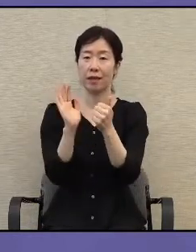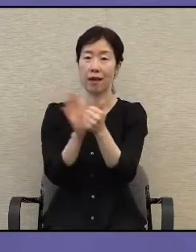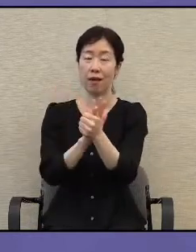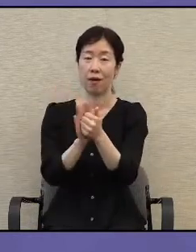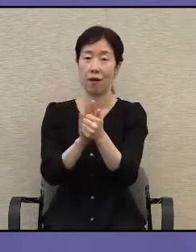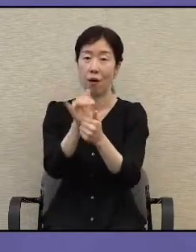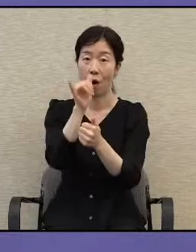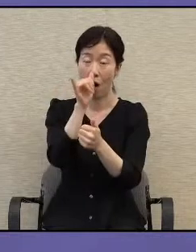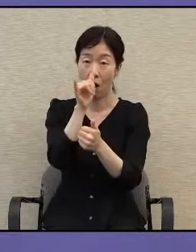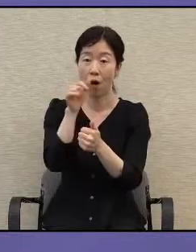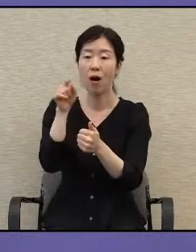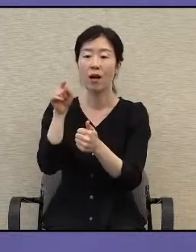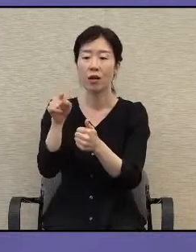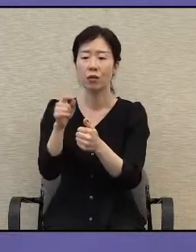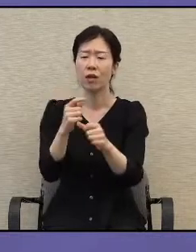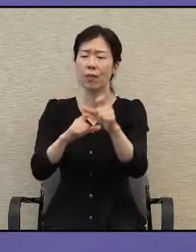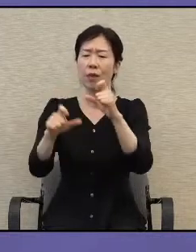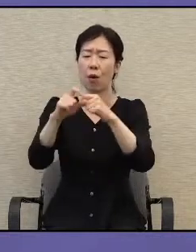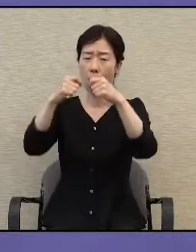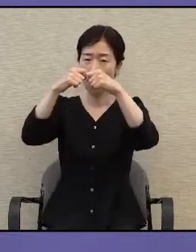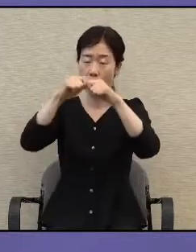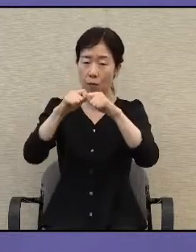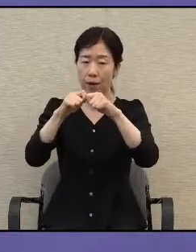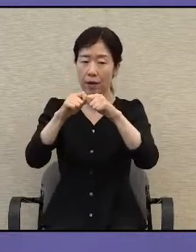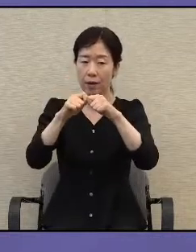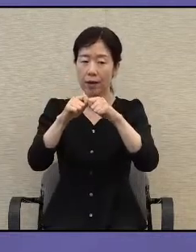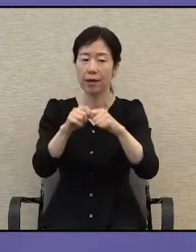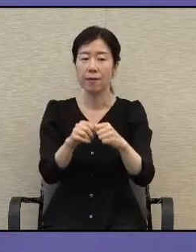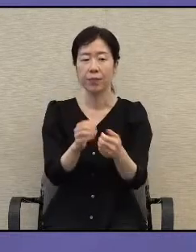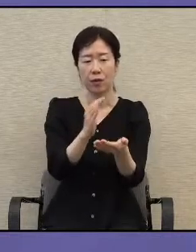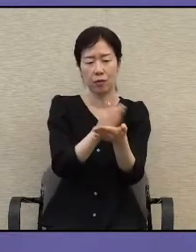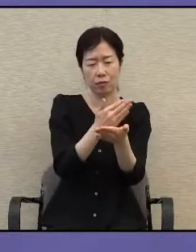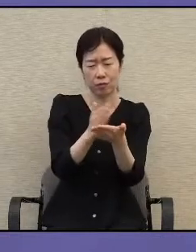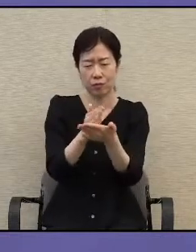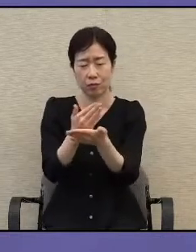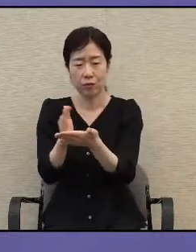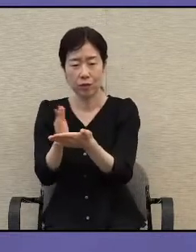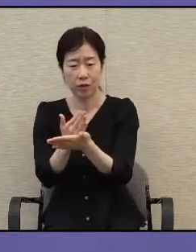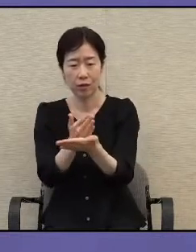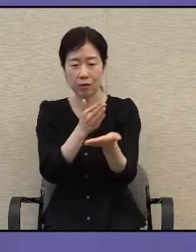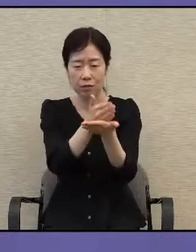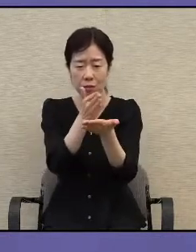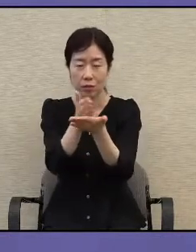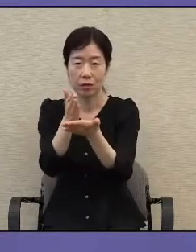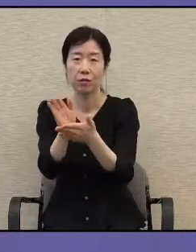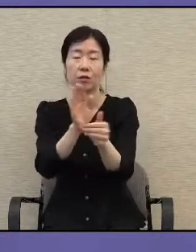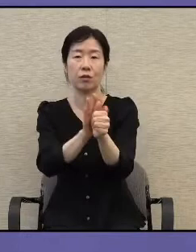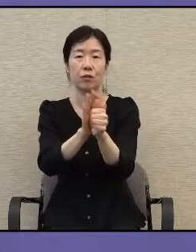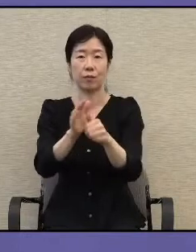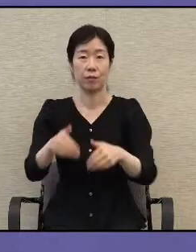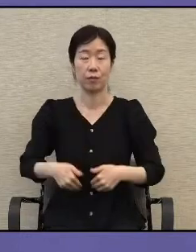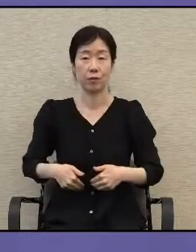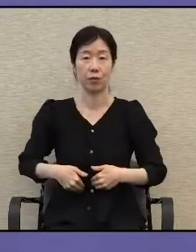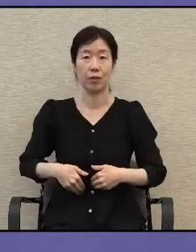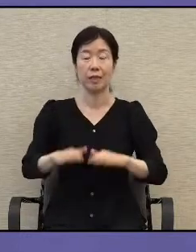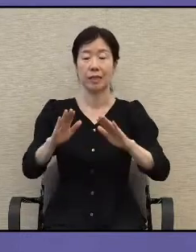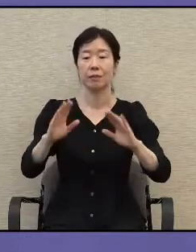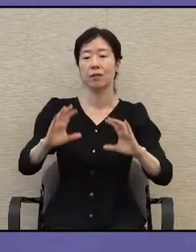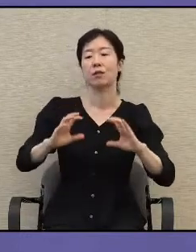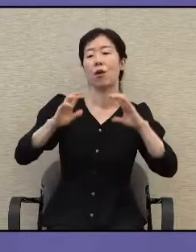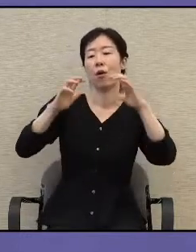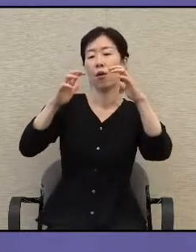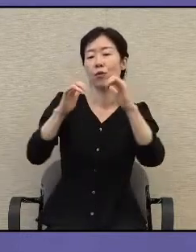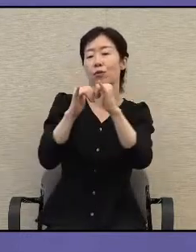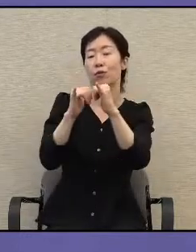서비스 영역에도 좀 더 촘촘하게 적용될 필요가 있다라고 보여집니다. 지금 정부에서는 온국민 마음건강